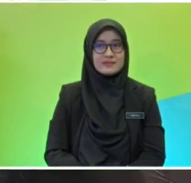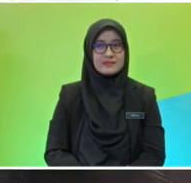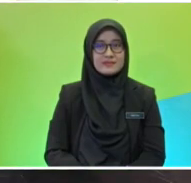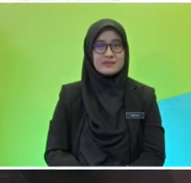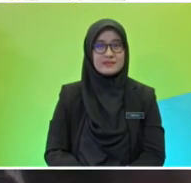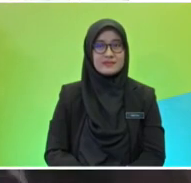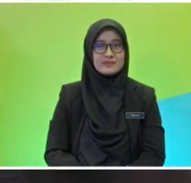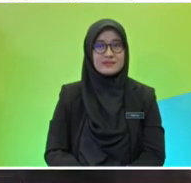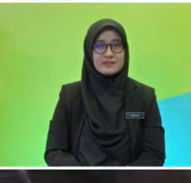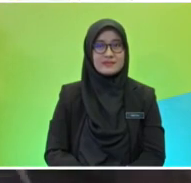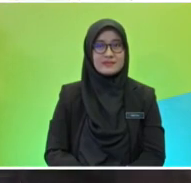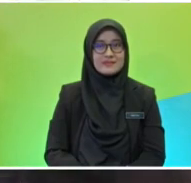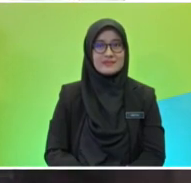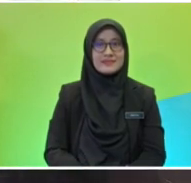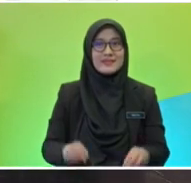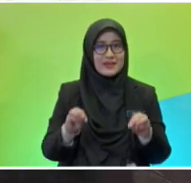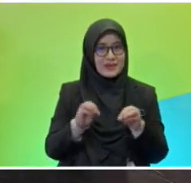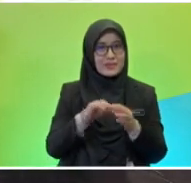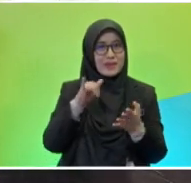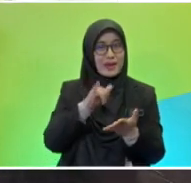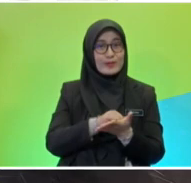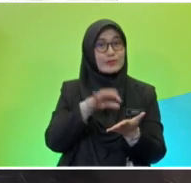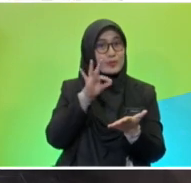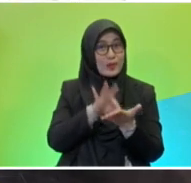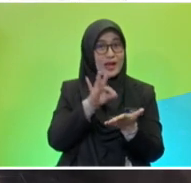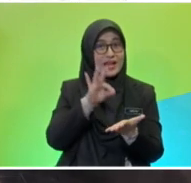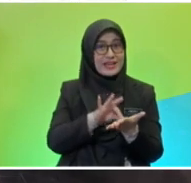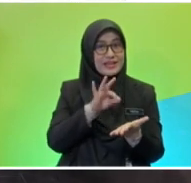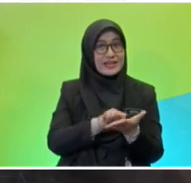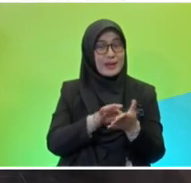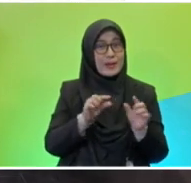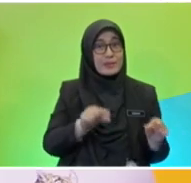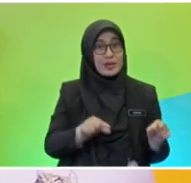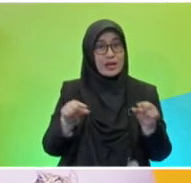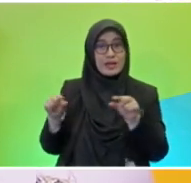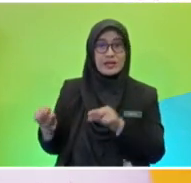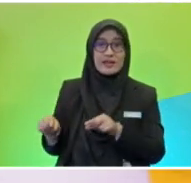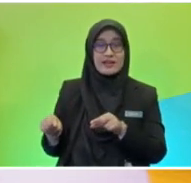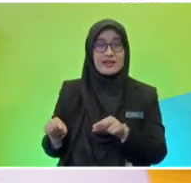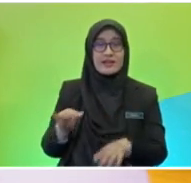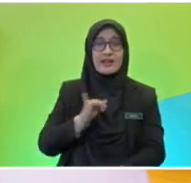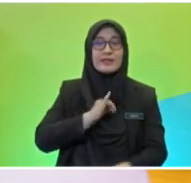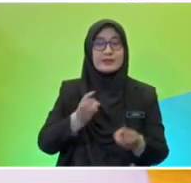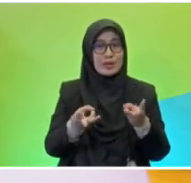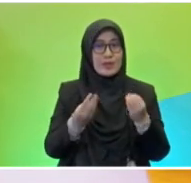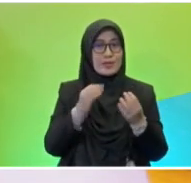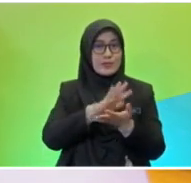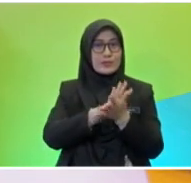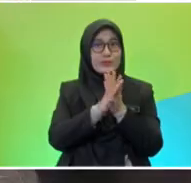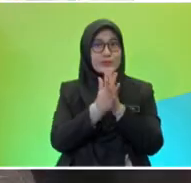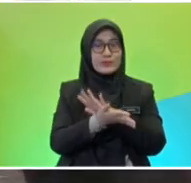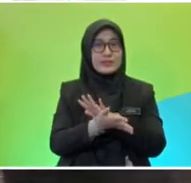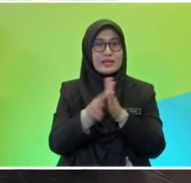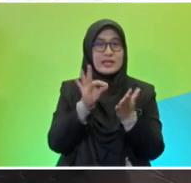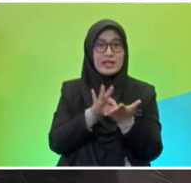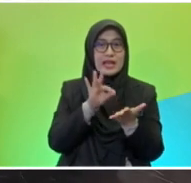Ya, macam tu cikgu eh. Wah, cikgu saya teringinlah nak jadi macam ayam tu bergerak.